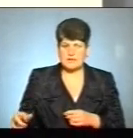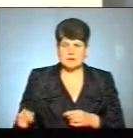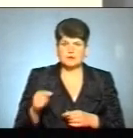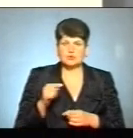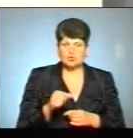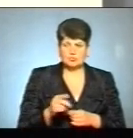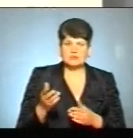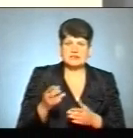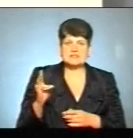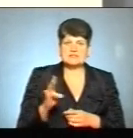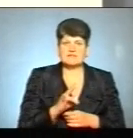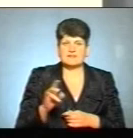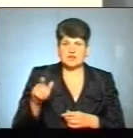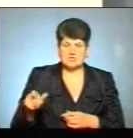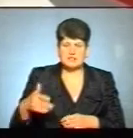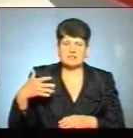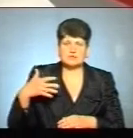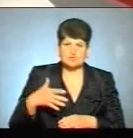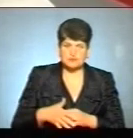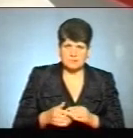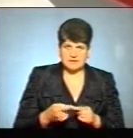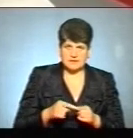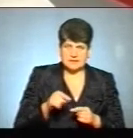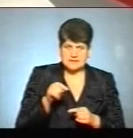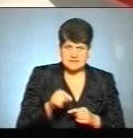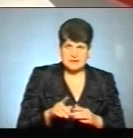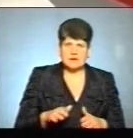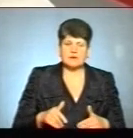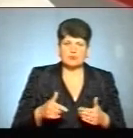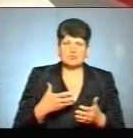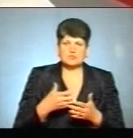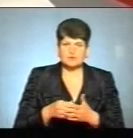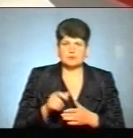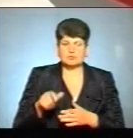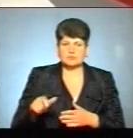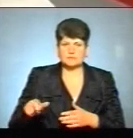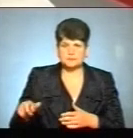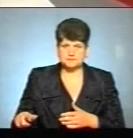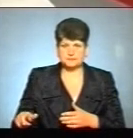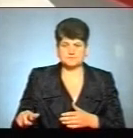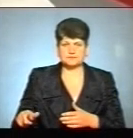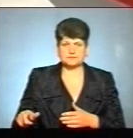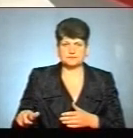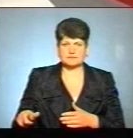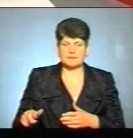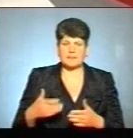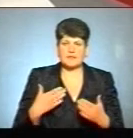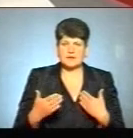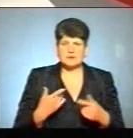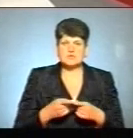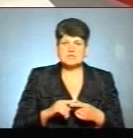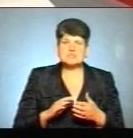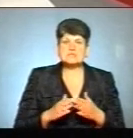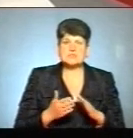десь священнослужителі зрозуміли це, з розумінням поставились і рекомендують своїм вірянам, парафіянам всім віднести до цієї